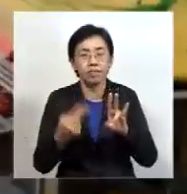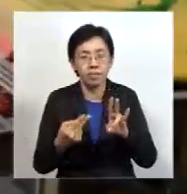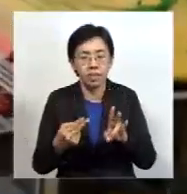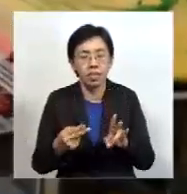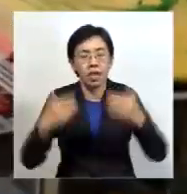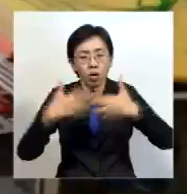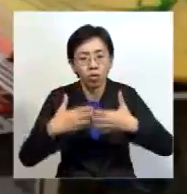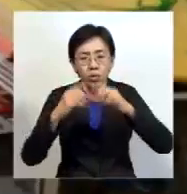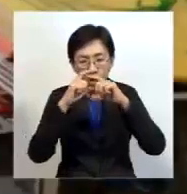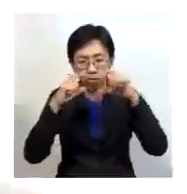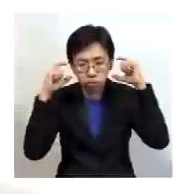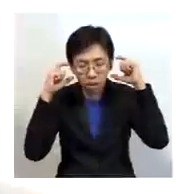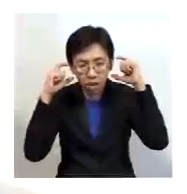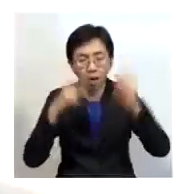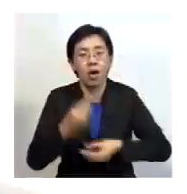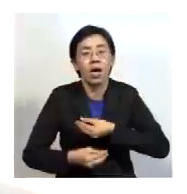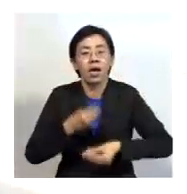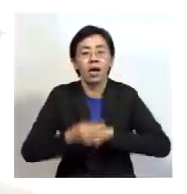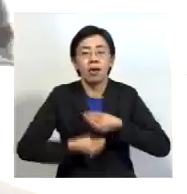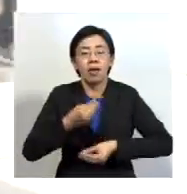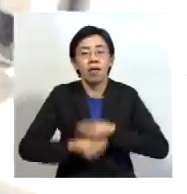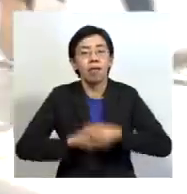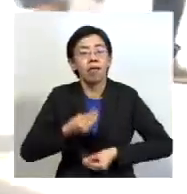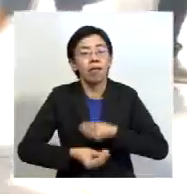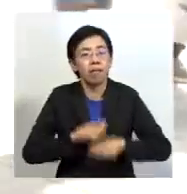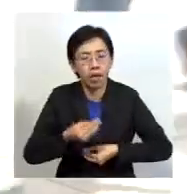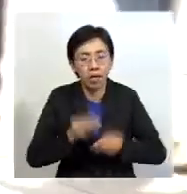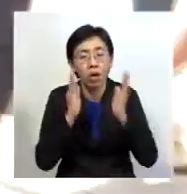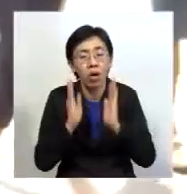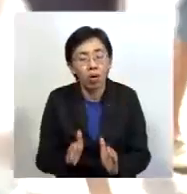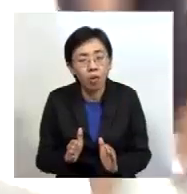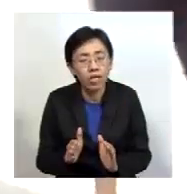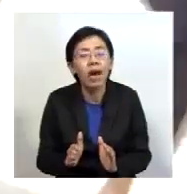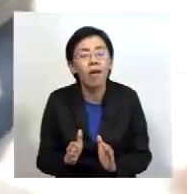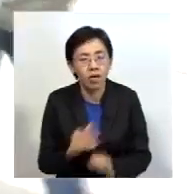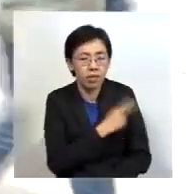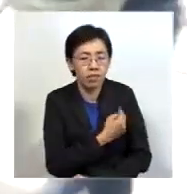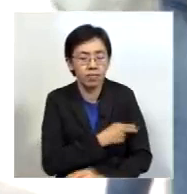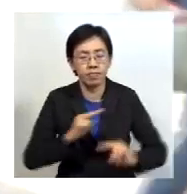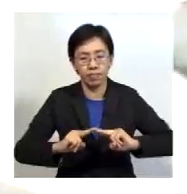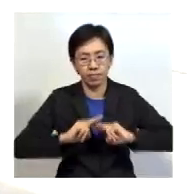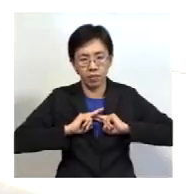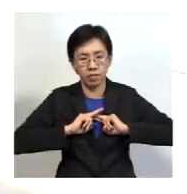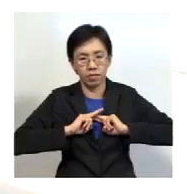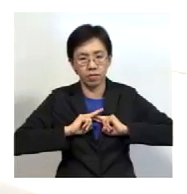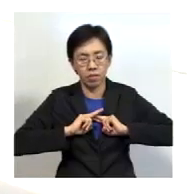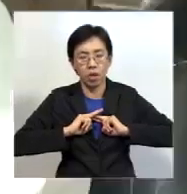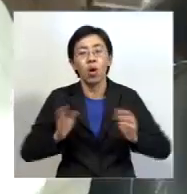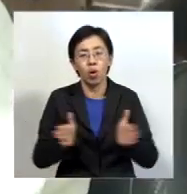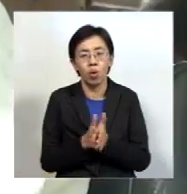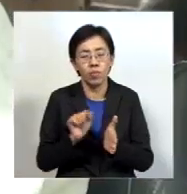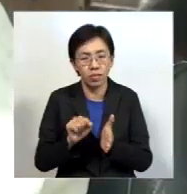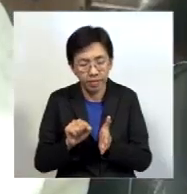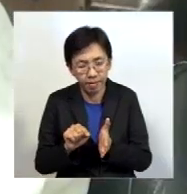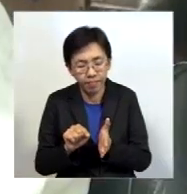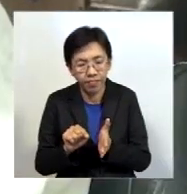ตนะครับก็ได้นำเข้าไปสู่ระบบการค้าแบบปกติซึ่งลูกค้าส่วนหนึ่งก็คือโรงพยาบาลเอกชนนะครับรวมอยู่กับพวกเราด้วยนะครับ